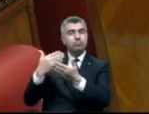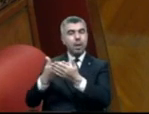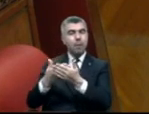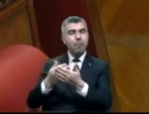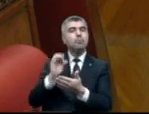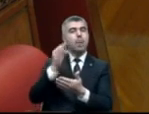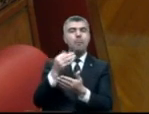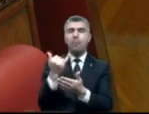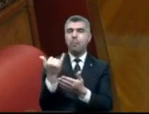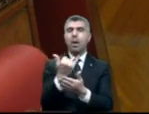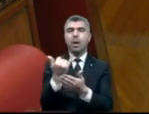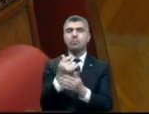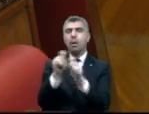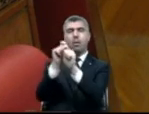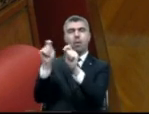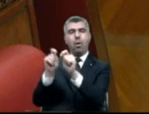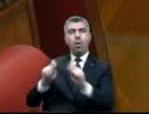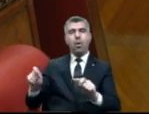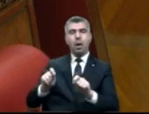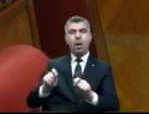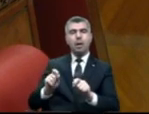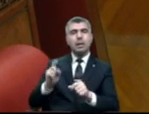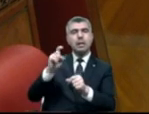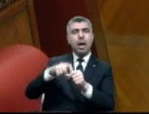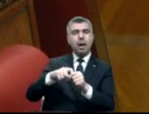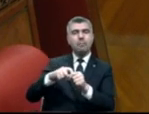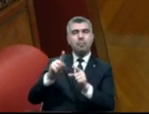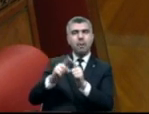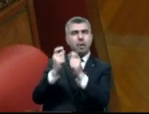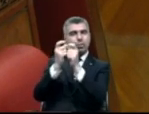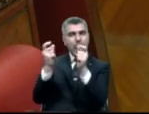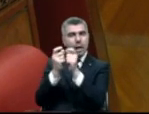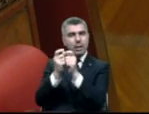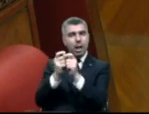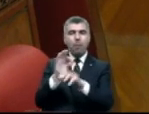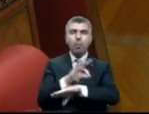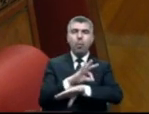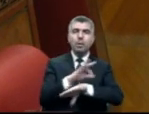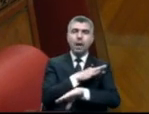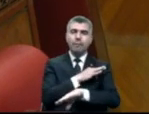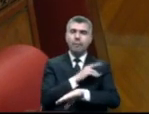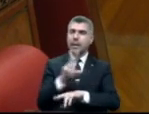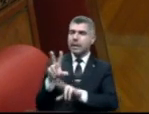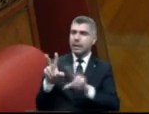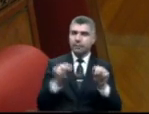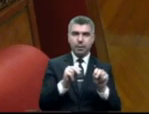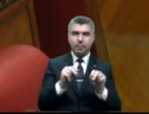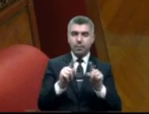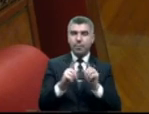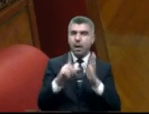التنظيم وضمان الممارسة الفعلية للحرية النقابية بالقطاعين العام والخاص. فعلى المستوى القانوني كيف ما كتعرفوا تم